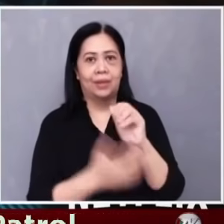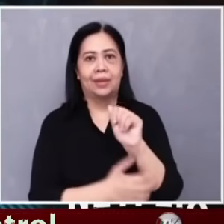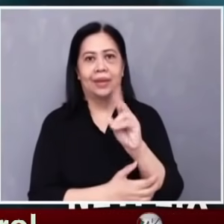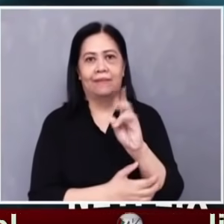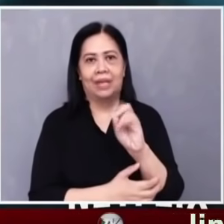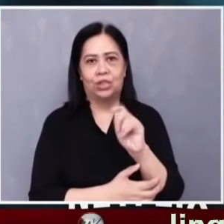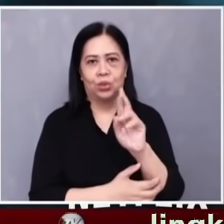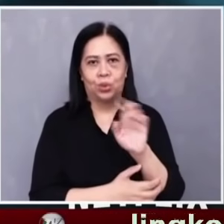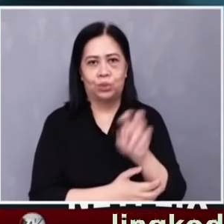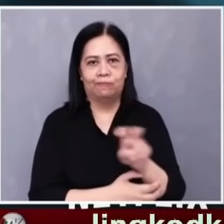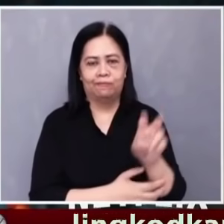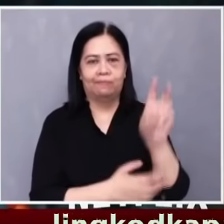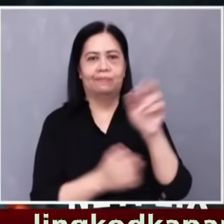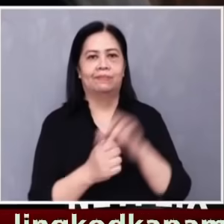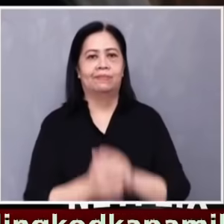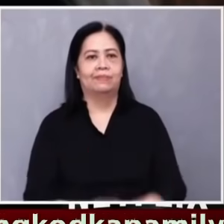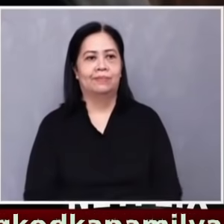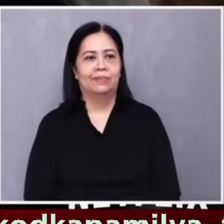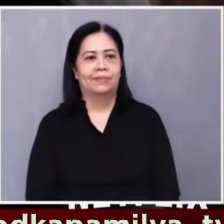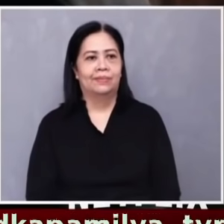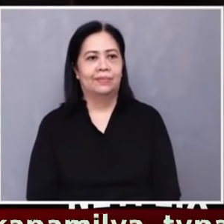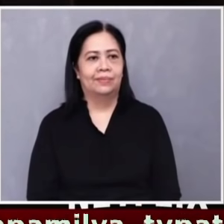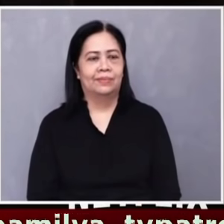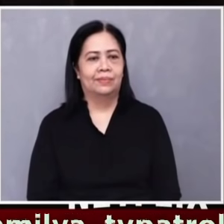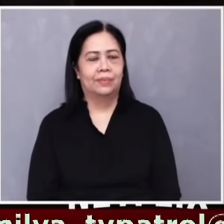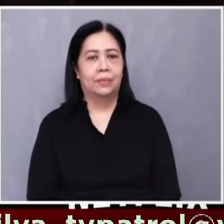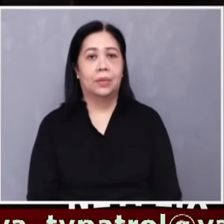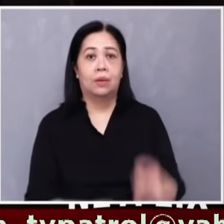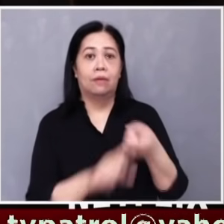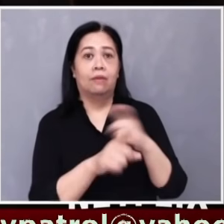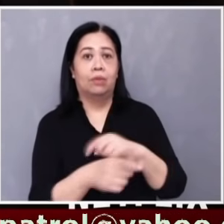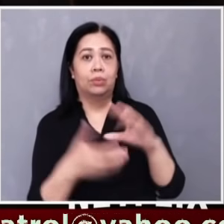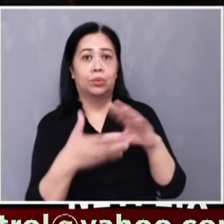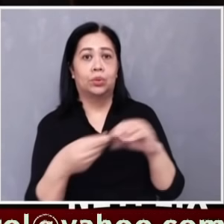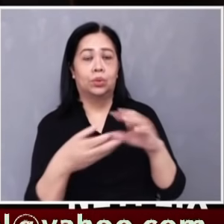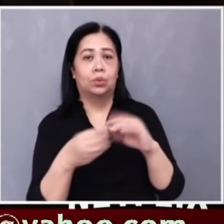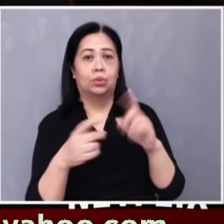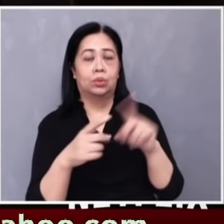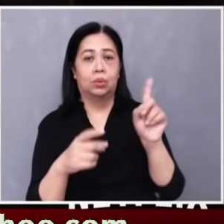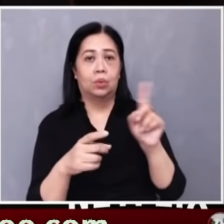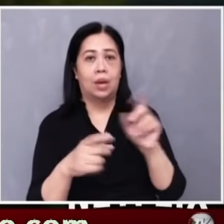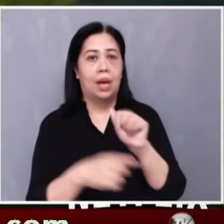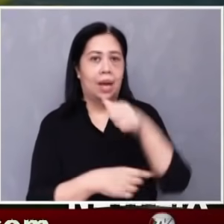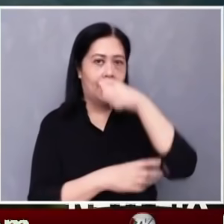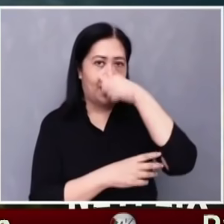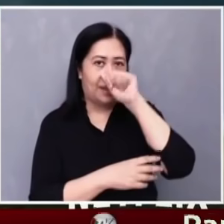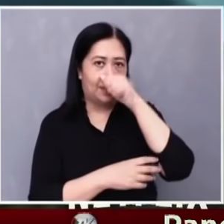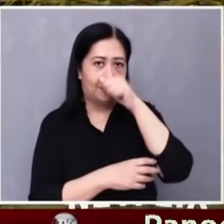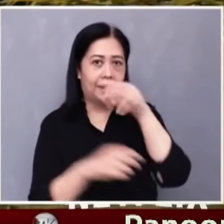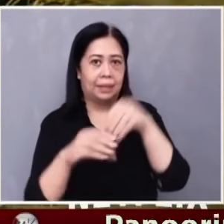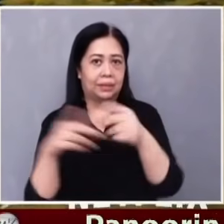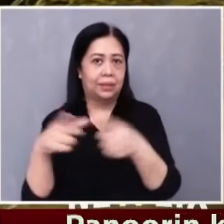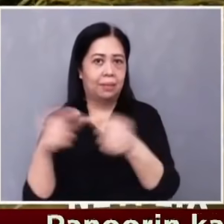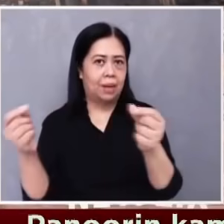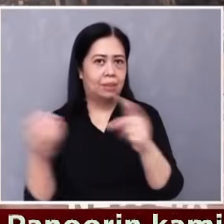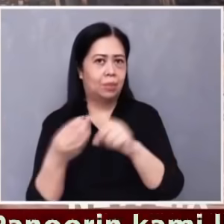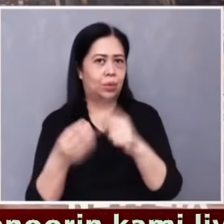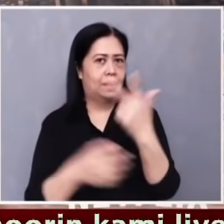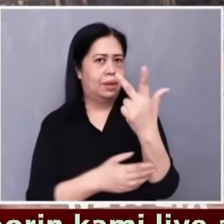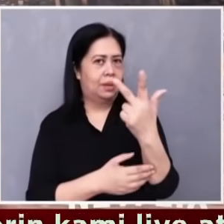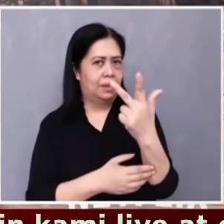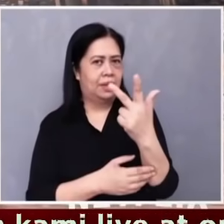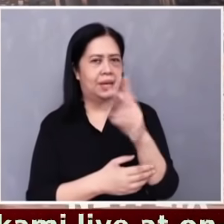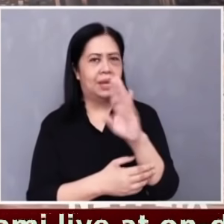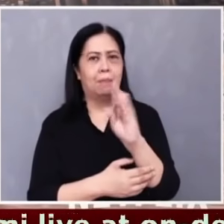Okay, 3, 2, 1, let's go. Hango ito mula sa pinakamamahal na anime series sa Japan tungkol sa tatlong bounty hunters